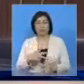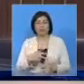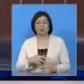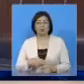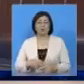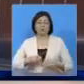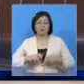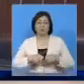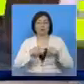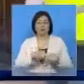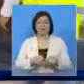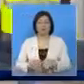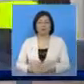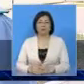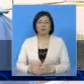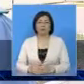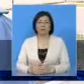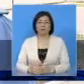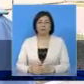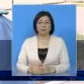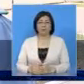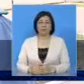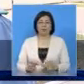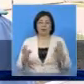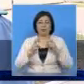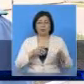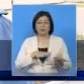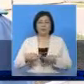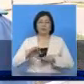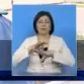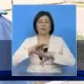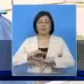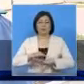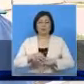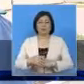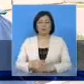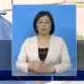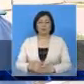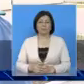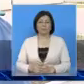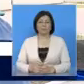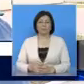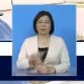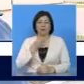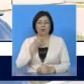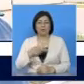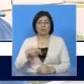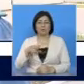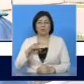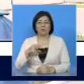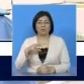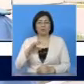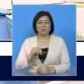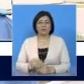административных правонарушений. Рейдовые мероприятия проводятся, как раньше, на ДНД по